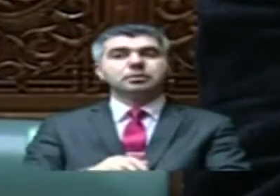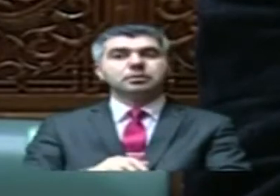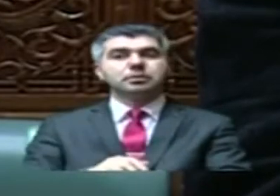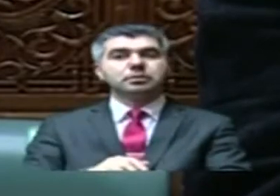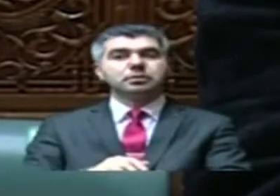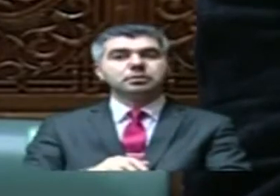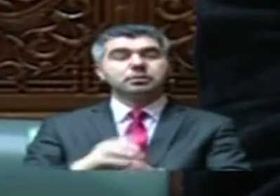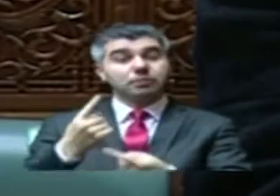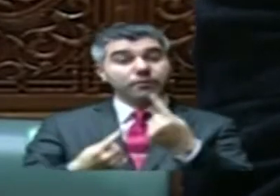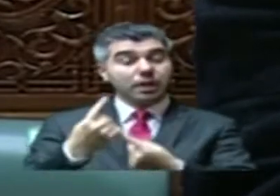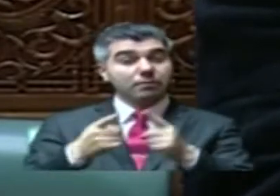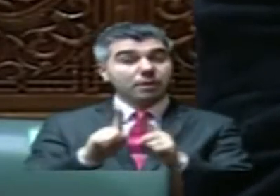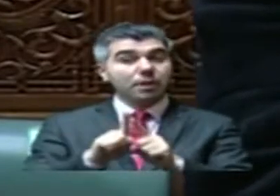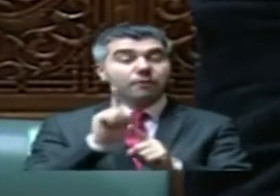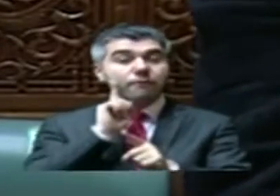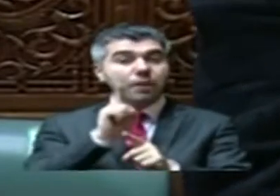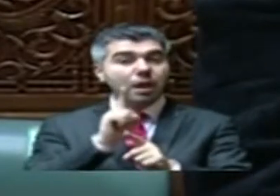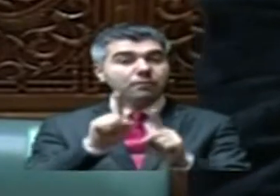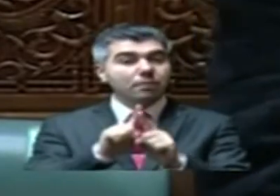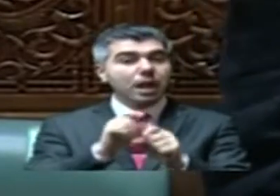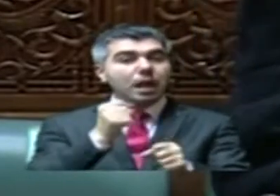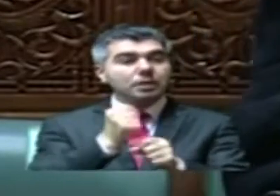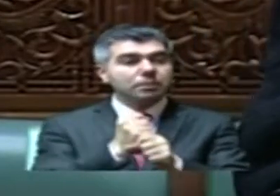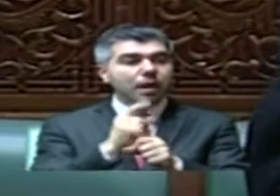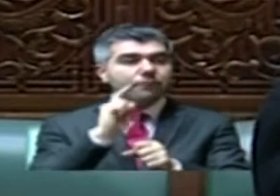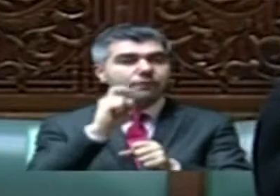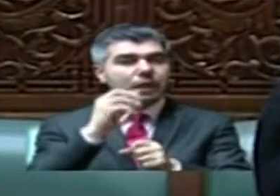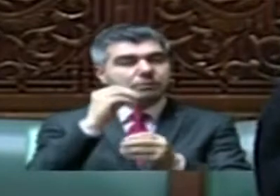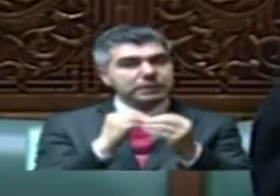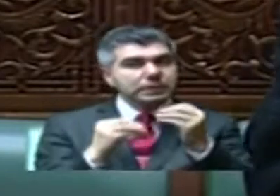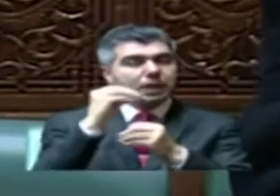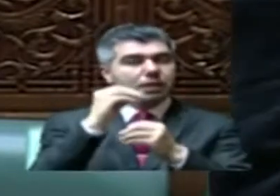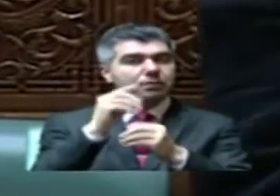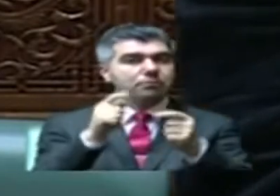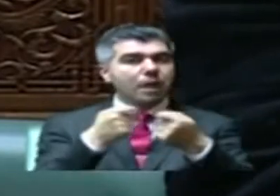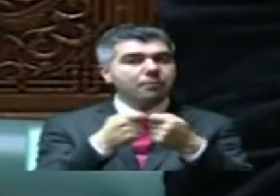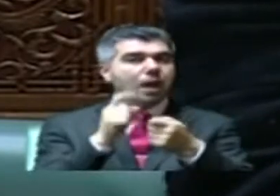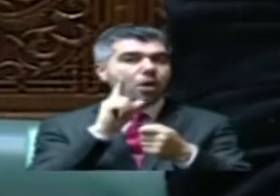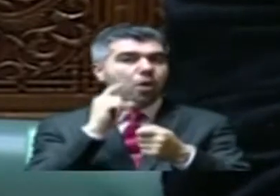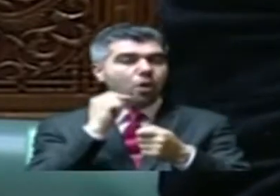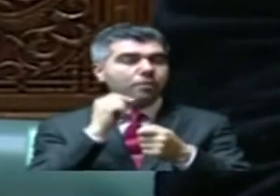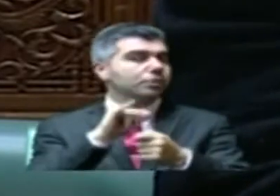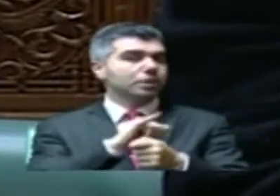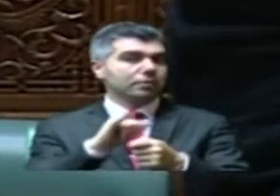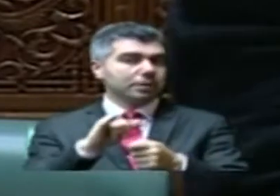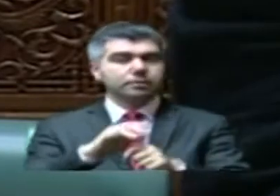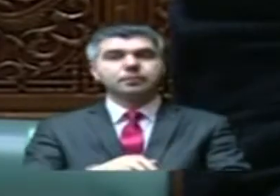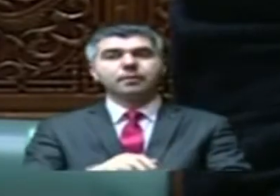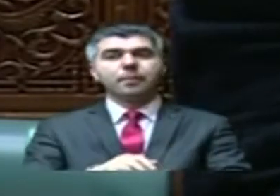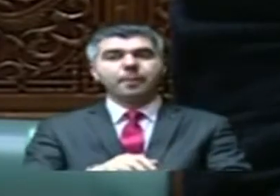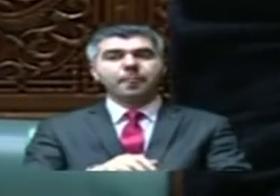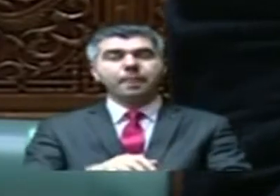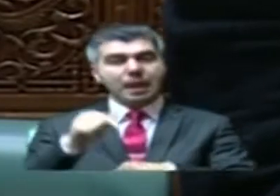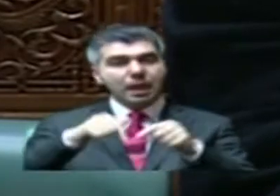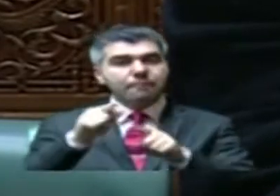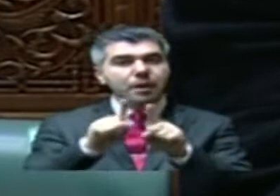ويجعل المرأة ضحية شغل هش لا يحقق الاستقرار في العمل وبالتالي الاستقرار العائلي. هذه الهشاشة في العمل